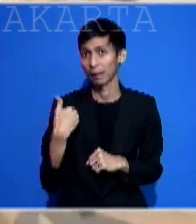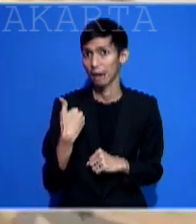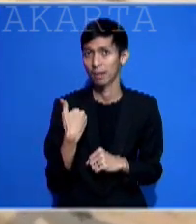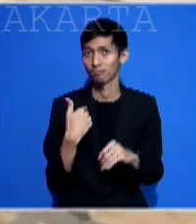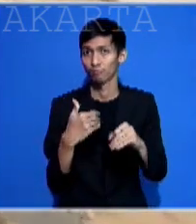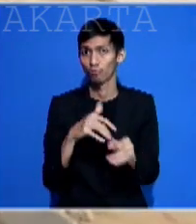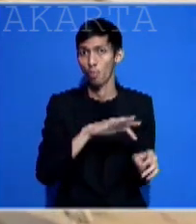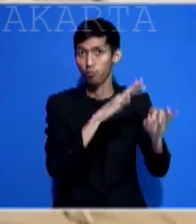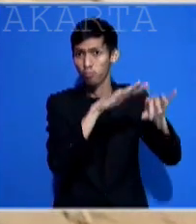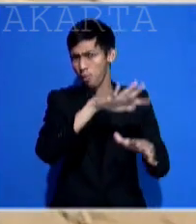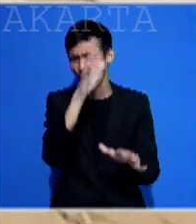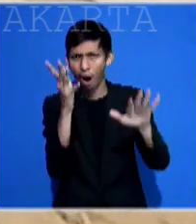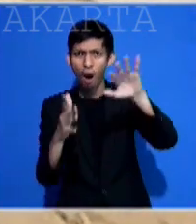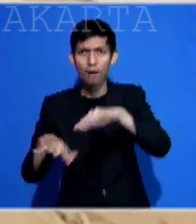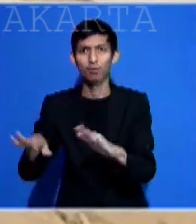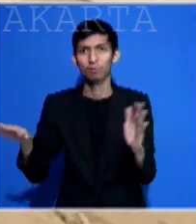kemudian terus